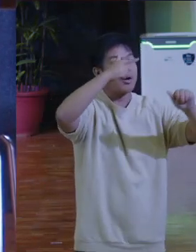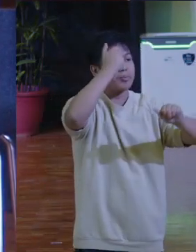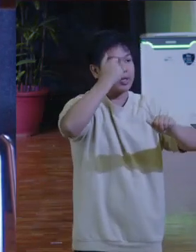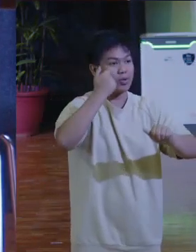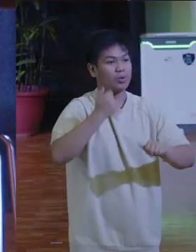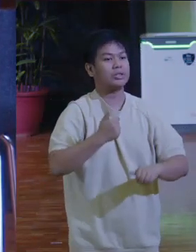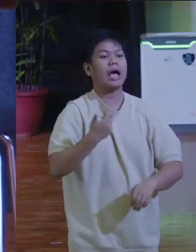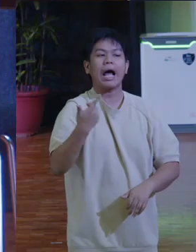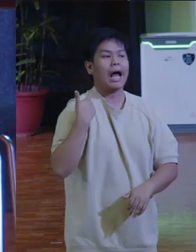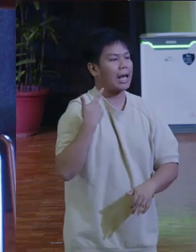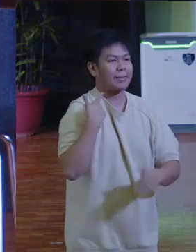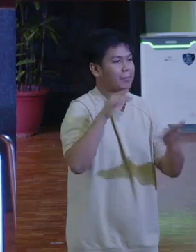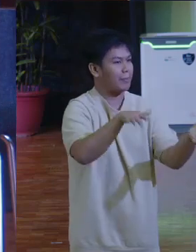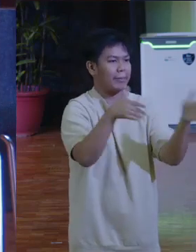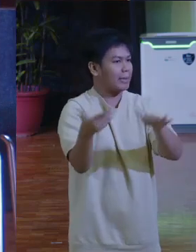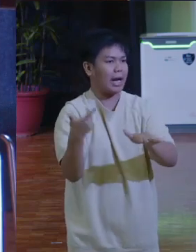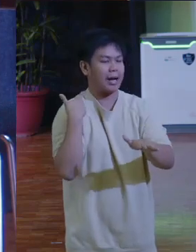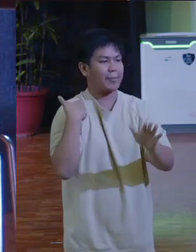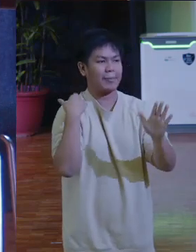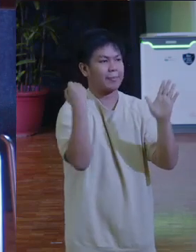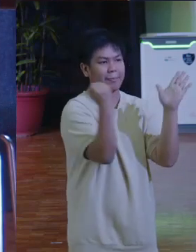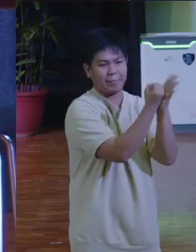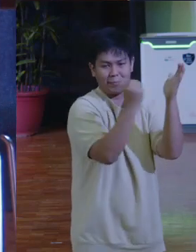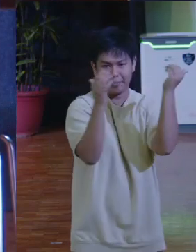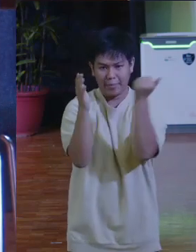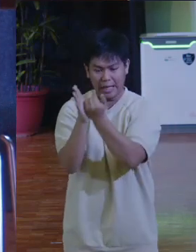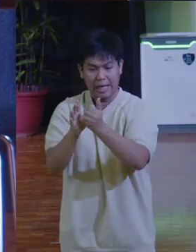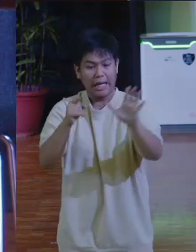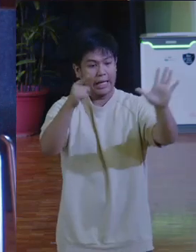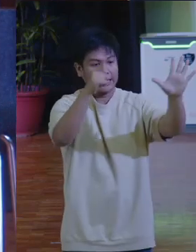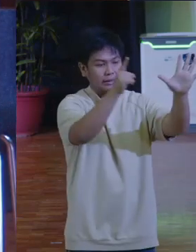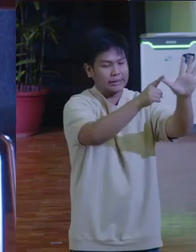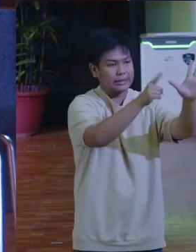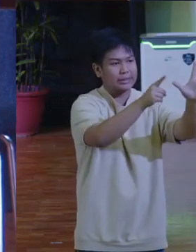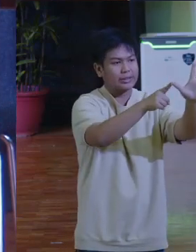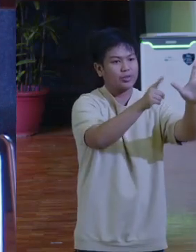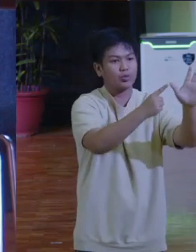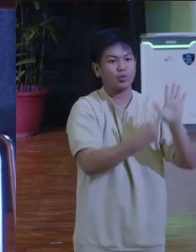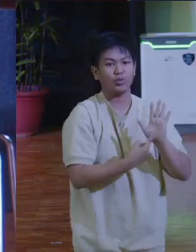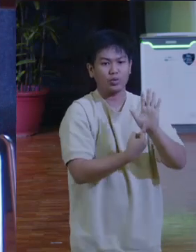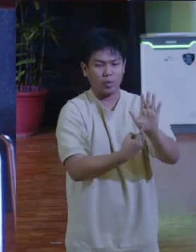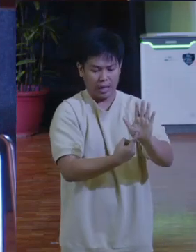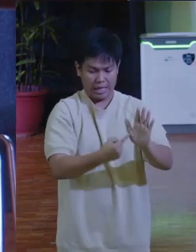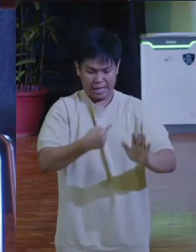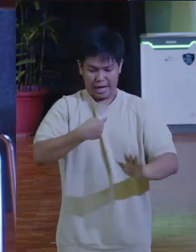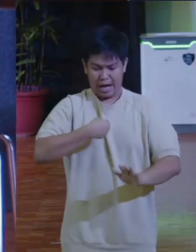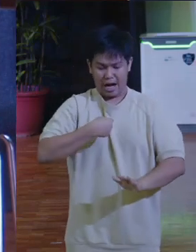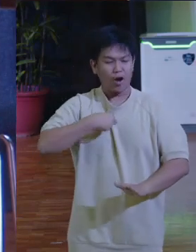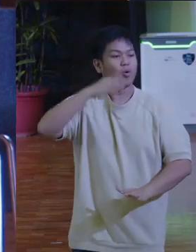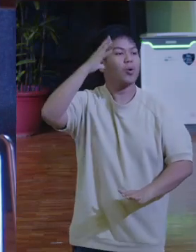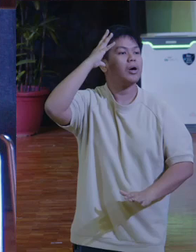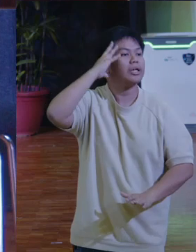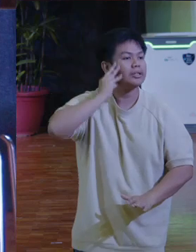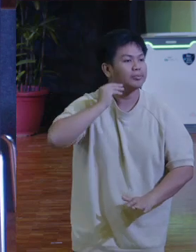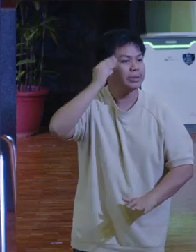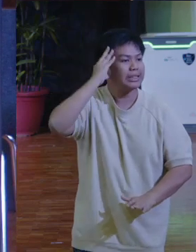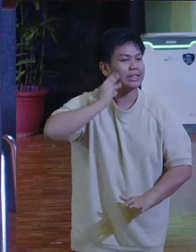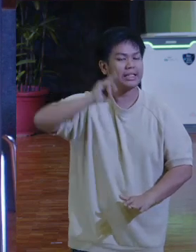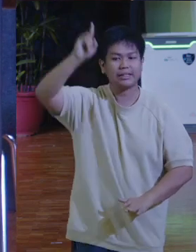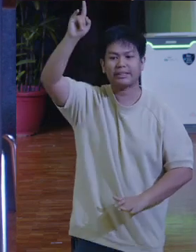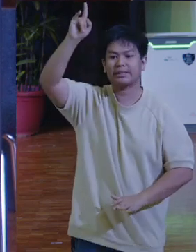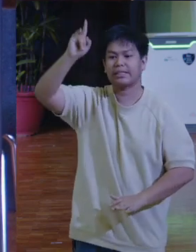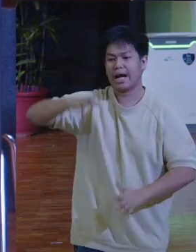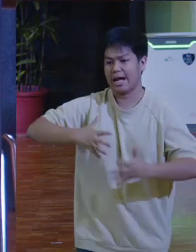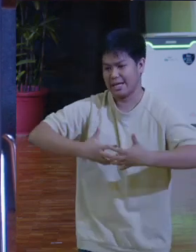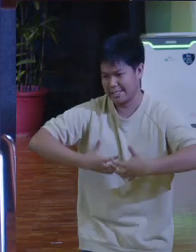krus at doon dadanasin niya ang puot at panunumpa ng Diyos. Galatians 3:13.